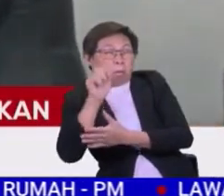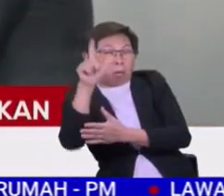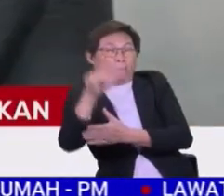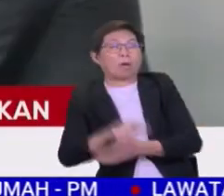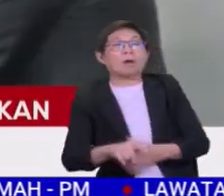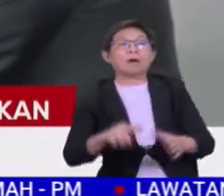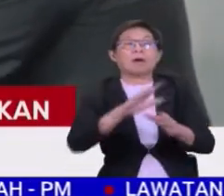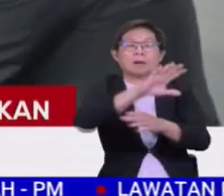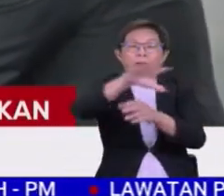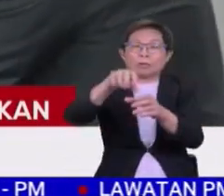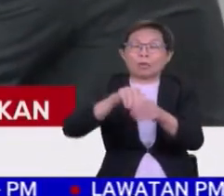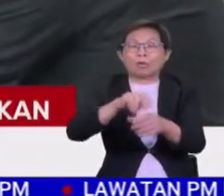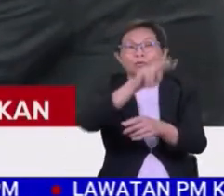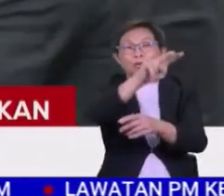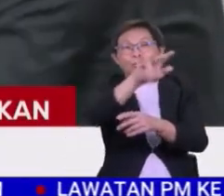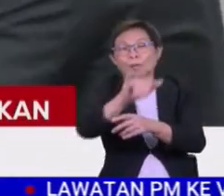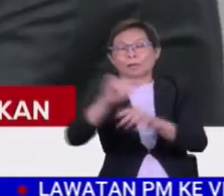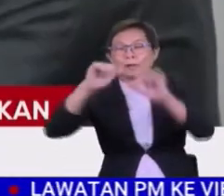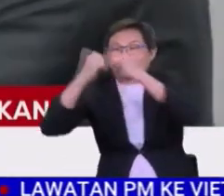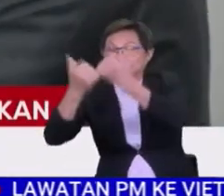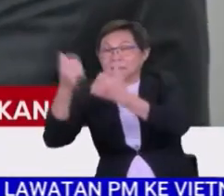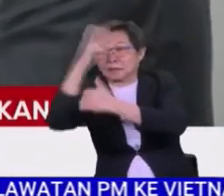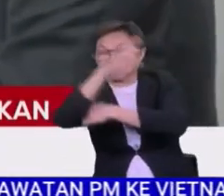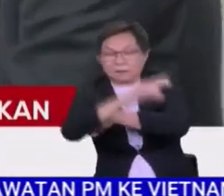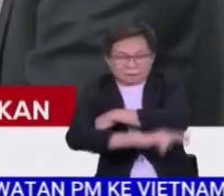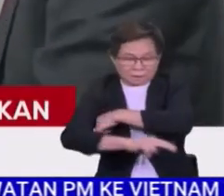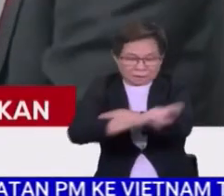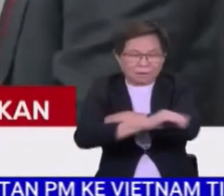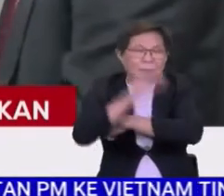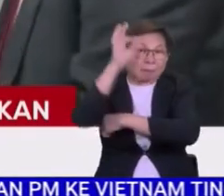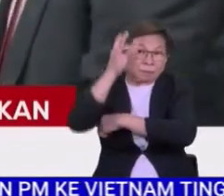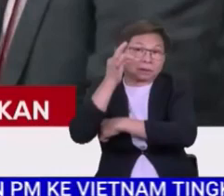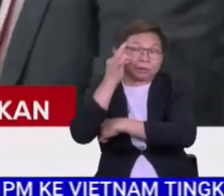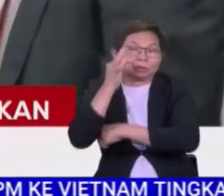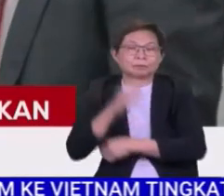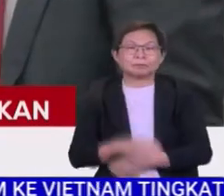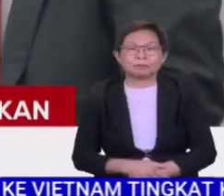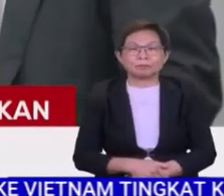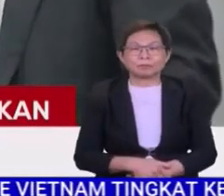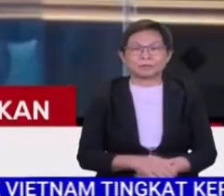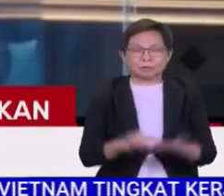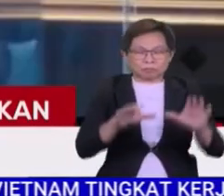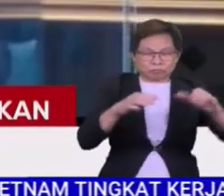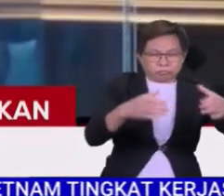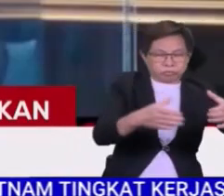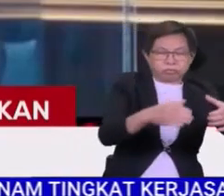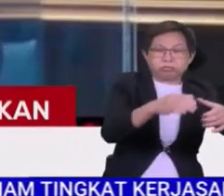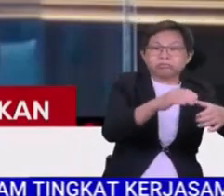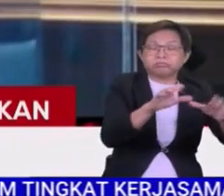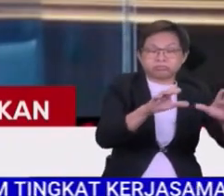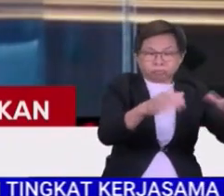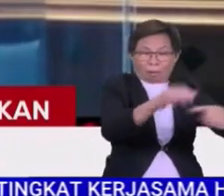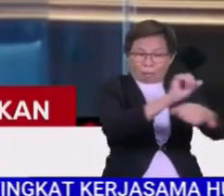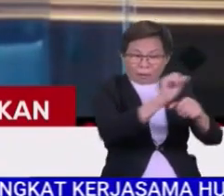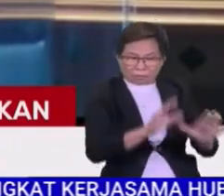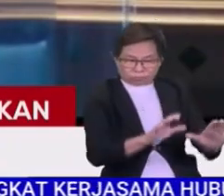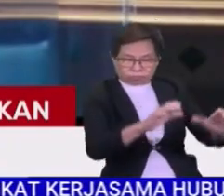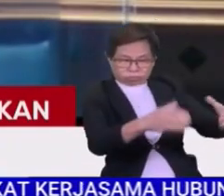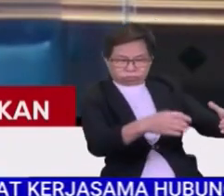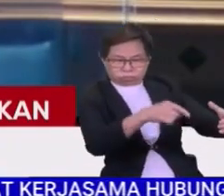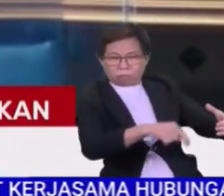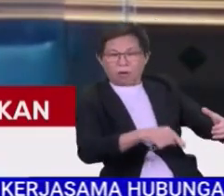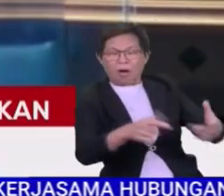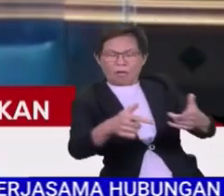agensi kerajaan negeri dan juga persekutuan tas Force ini telah berjaya mempercepatkan